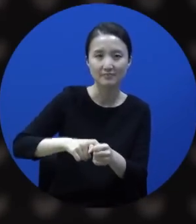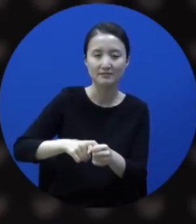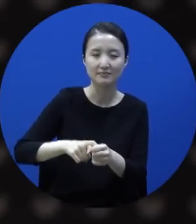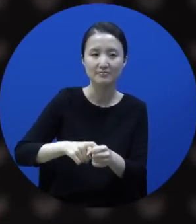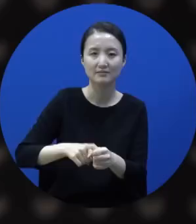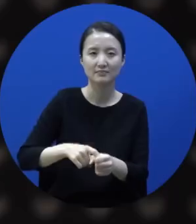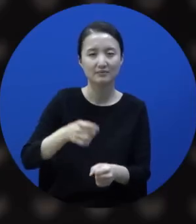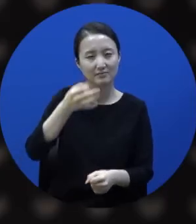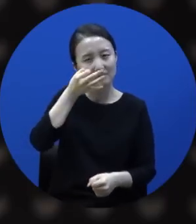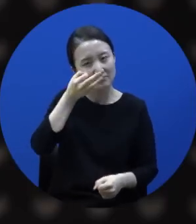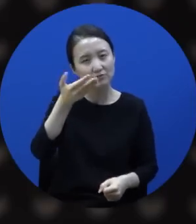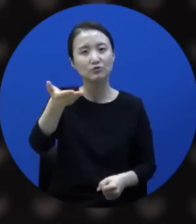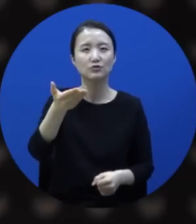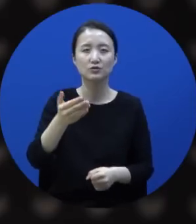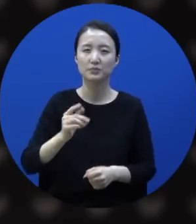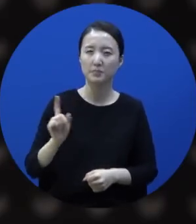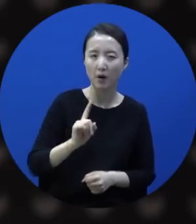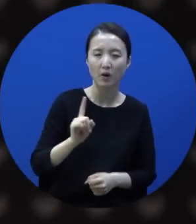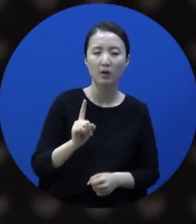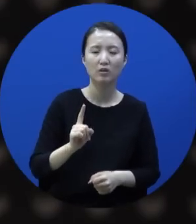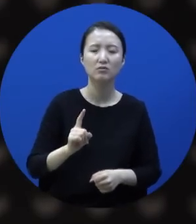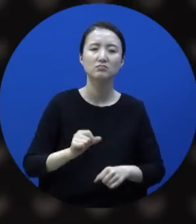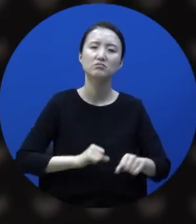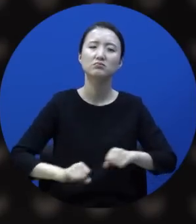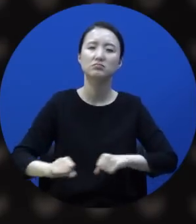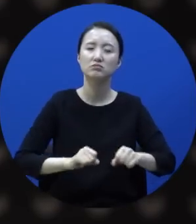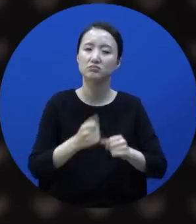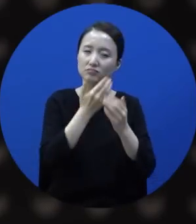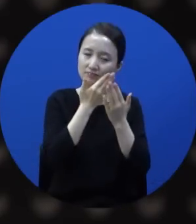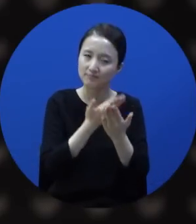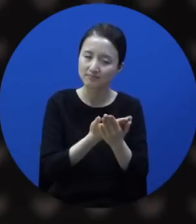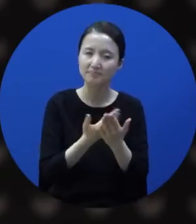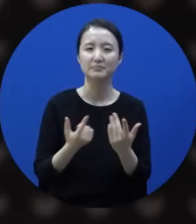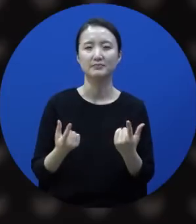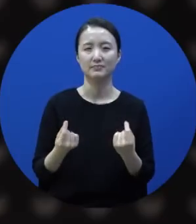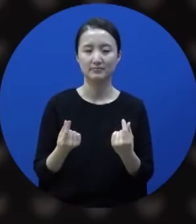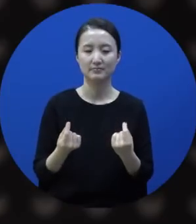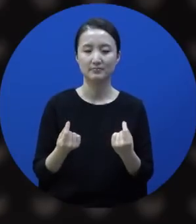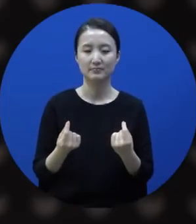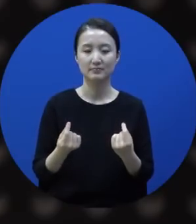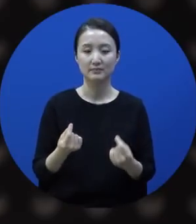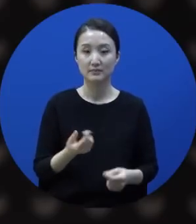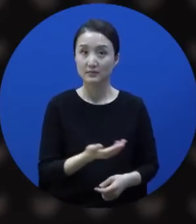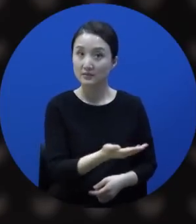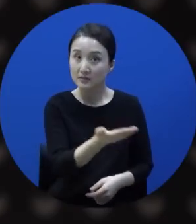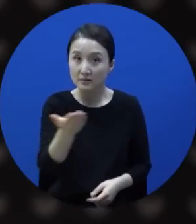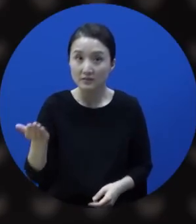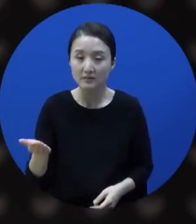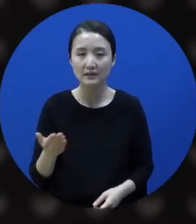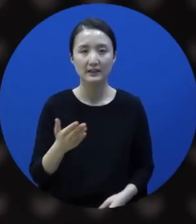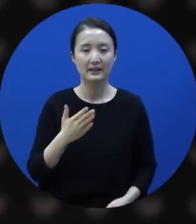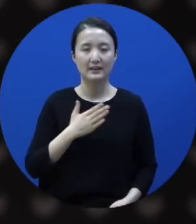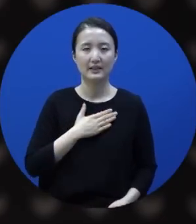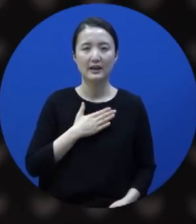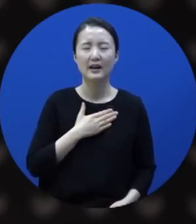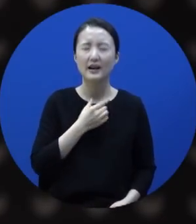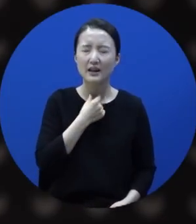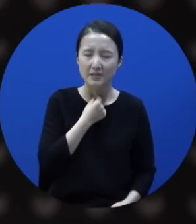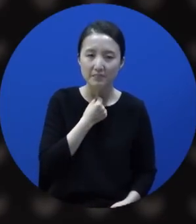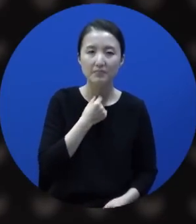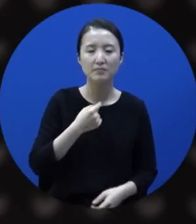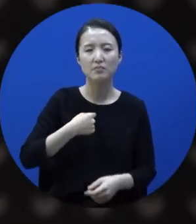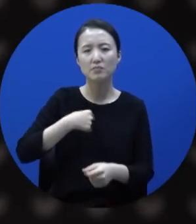중요하겠다라는 생각했습니다. 그래서 여러분들이 브랜드를 가지고 싶으시다면 내가 어떤 걸 바라고 어떤 걸 목표하는 사람인지를 알려주셔야